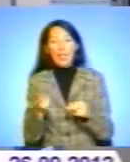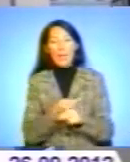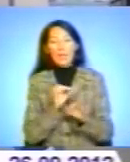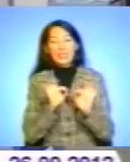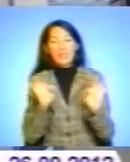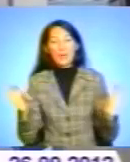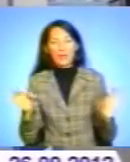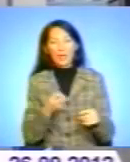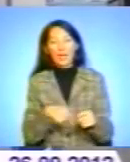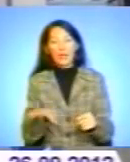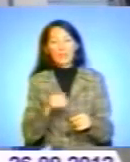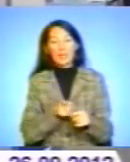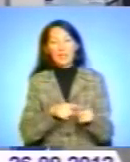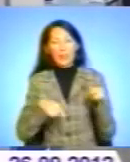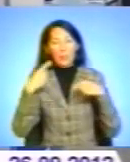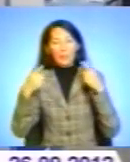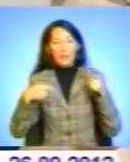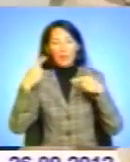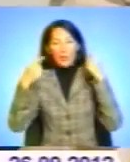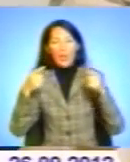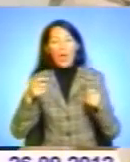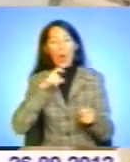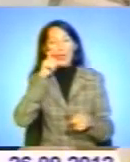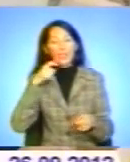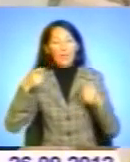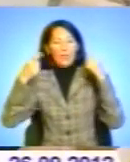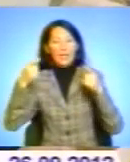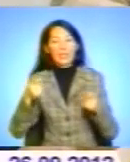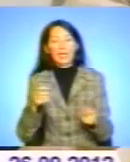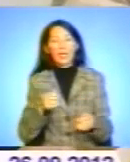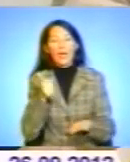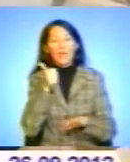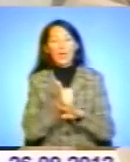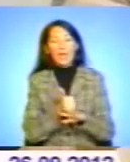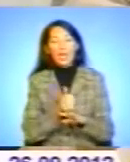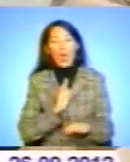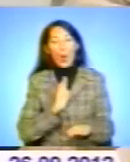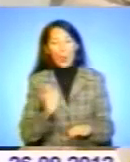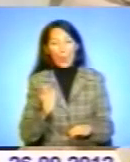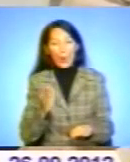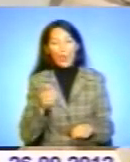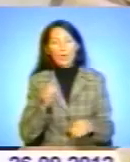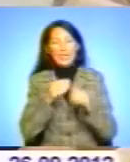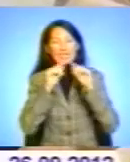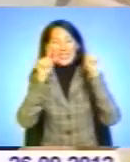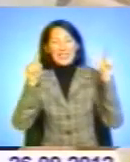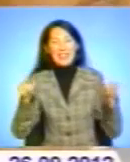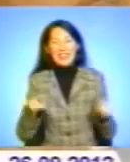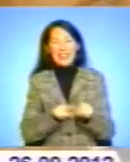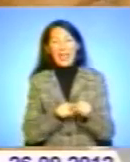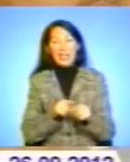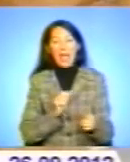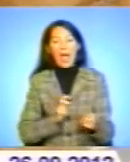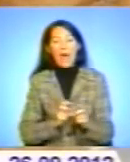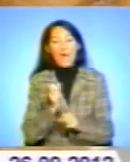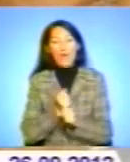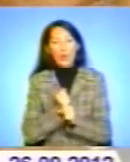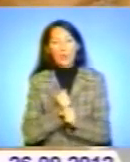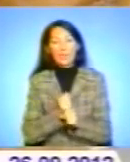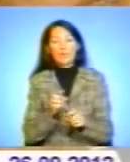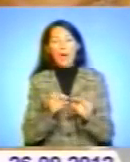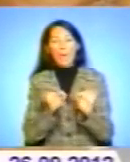досягнень презентували українські винахідники. Фаворитом серед гостей науково-технологічного форуму став стенд з виробництва плівки, яка розпадається